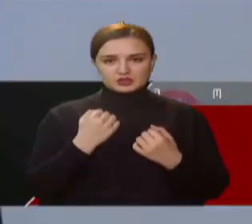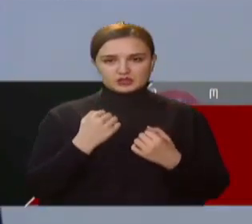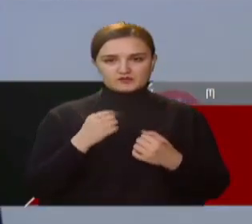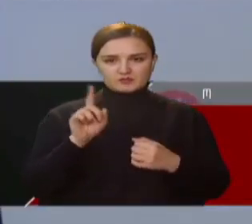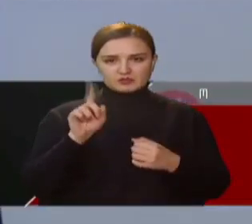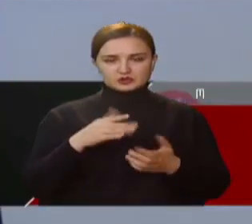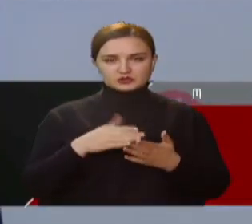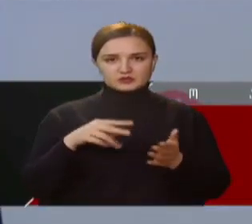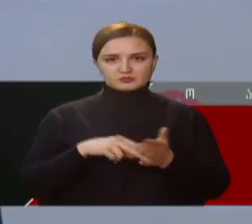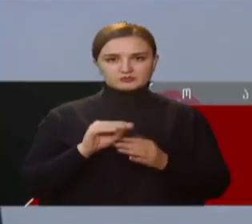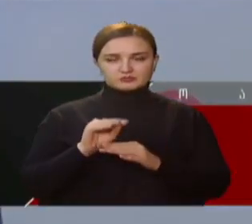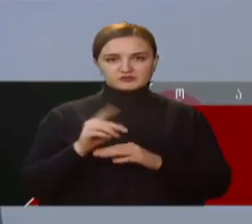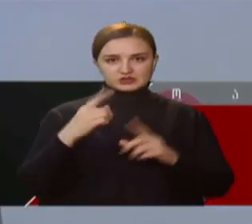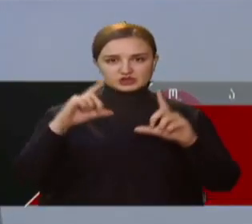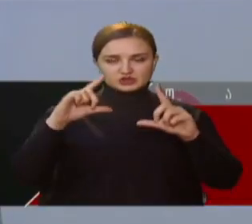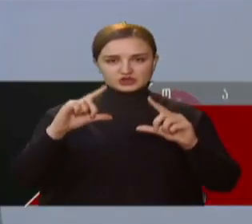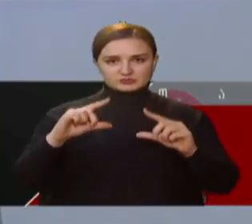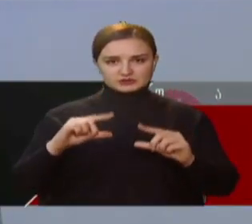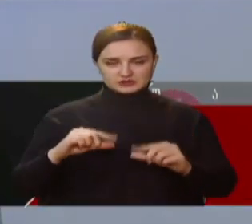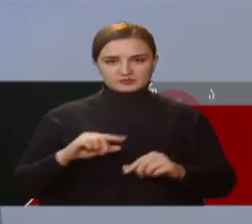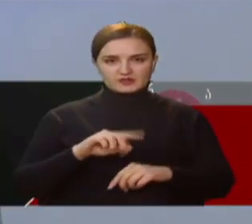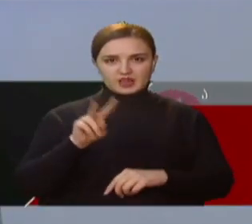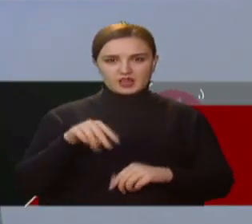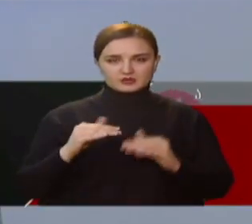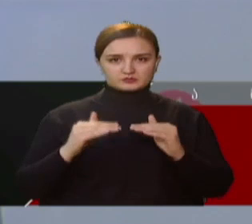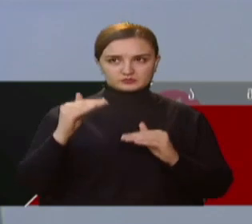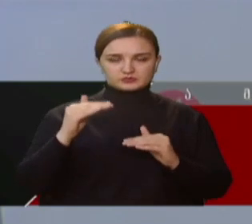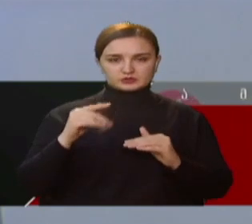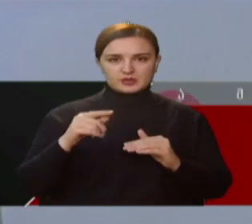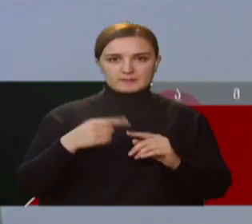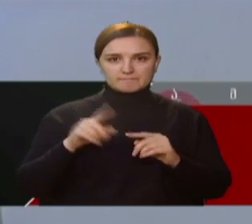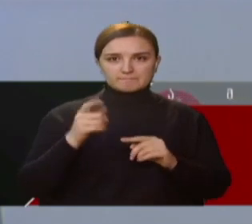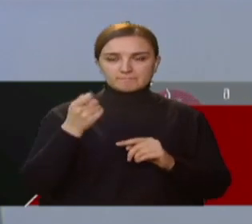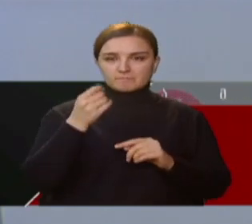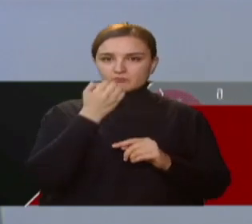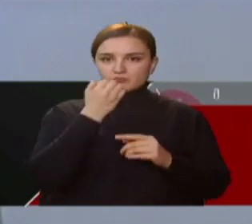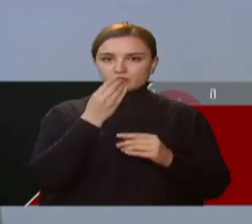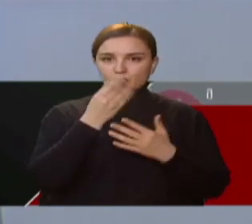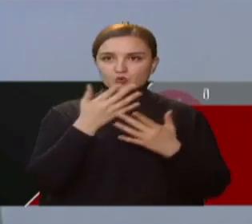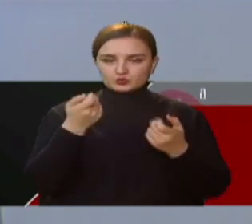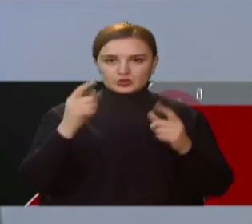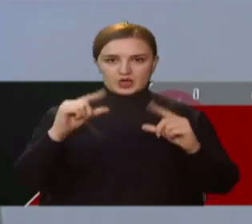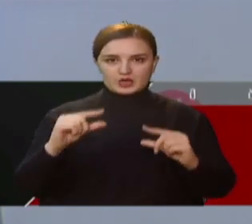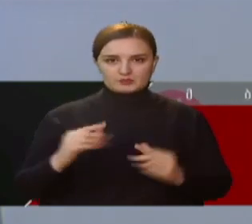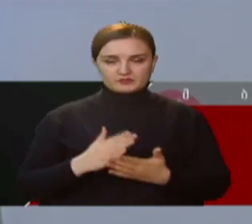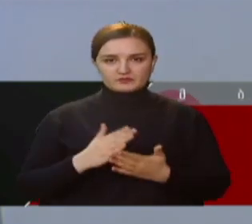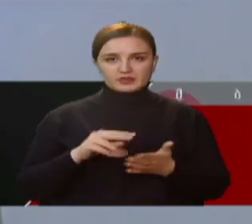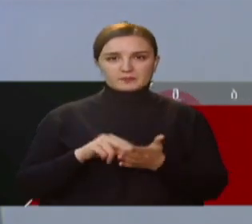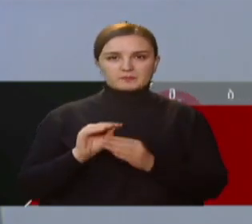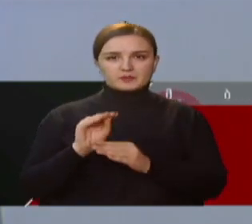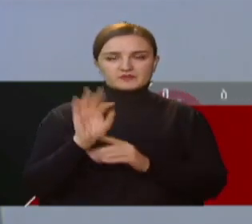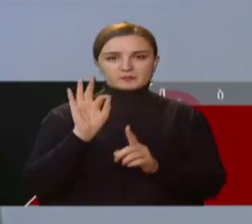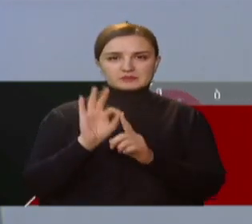mat shorisa inflatsiis shemtsirebis tendentsia aseve gamqarebuli lari da globalur bazrebze garkveuli produktebis shedarebit gaiapeba inflatsiis